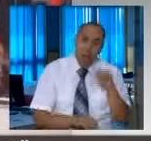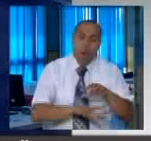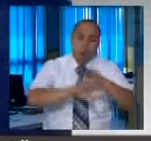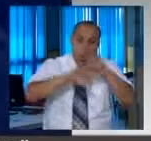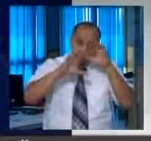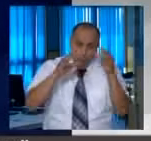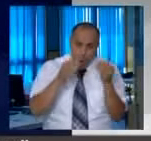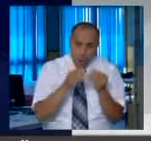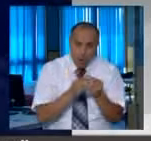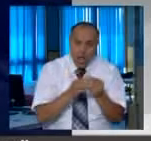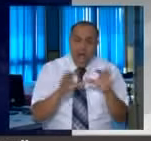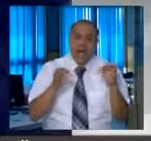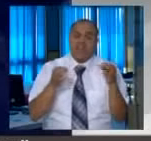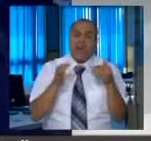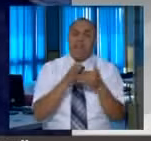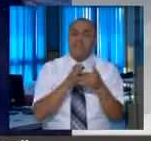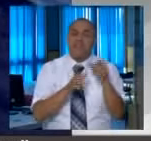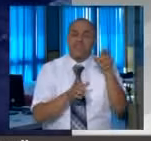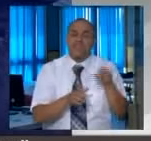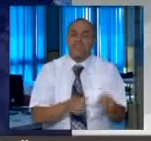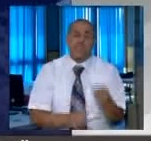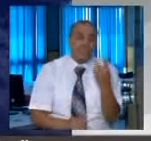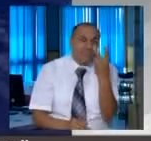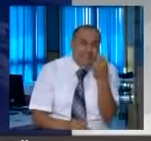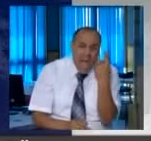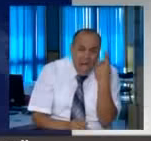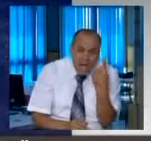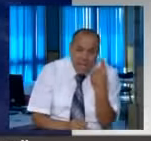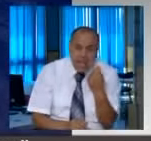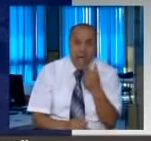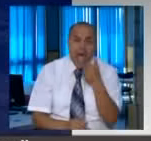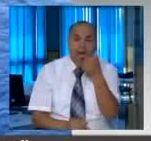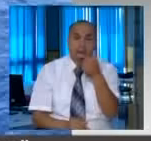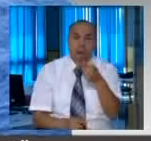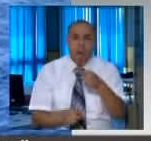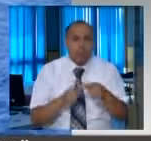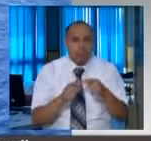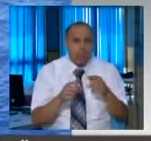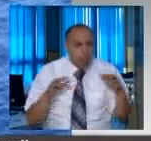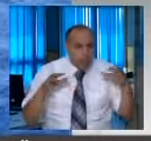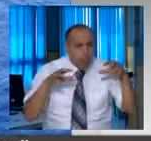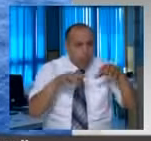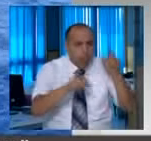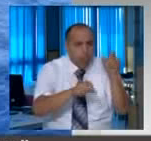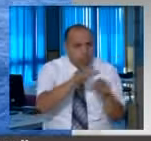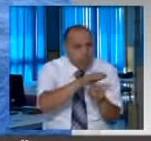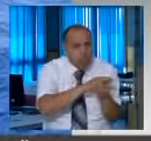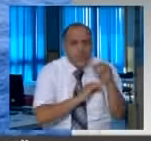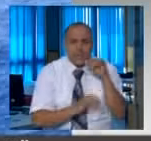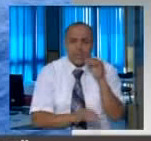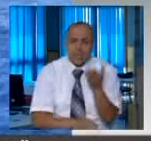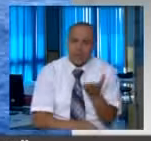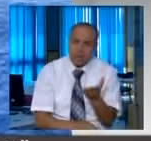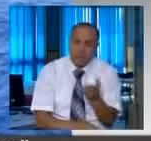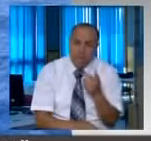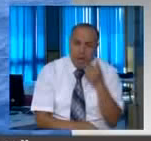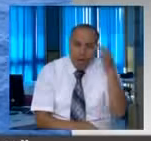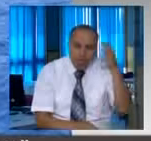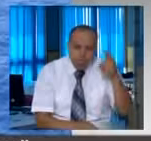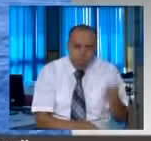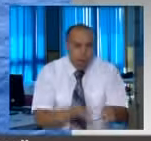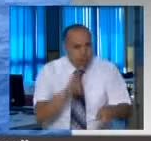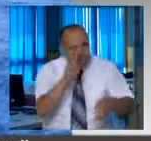إلى نحو 10000 في يومين، ما يمثل تسارعا حادا في وصول اللاجئين إلى إيطاليا، أرقام